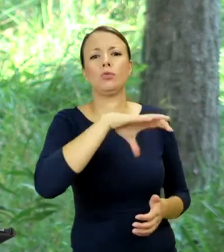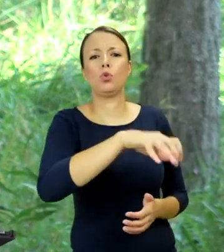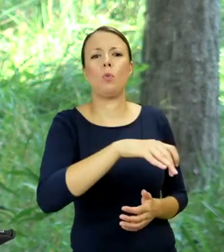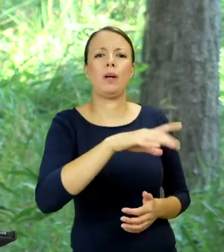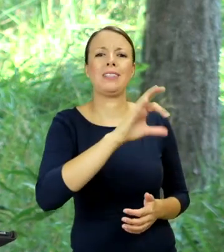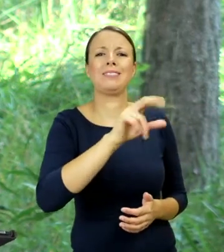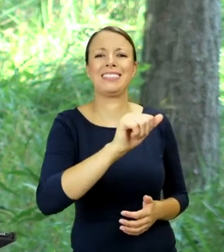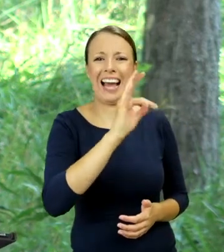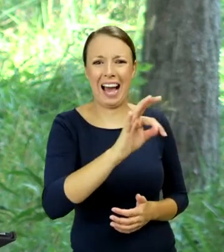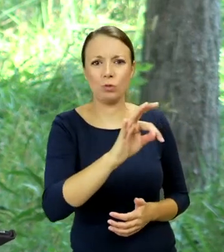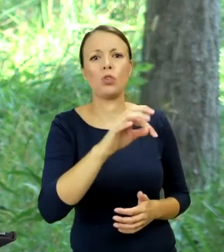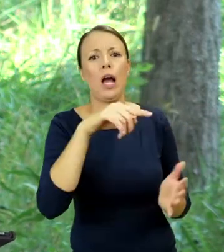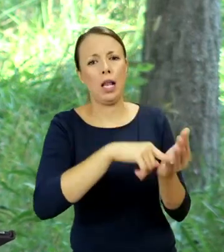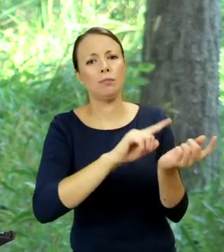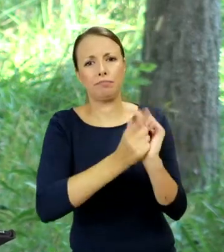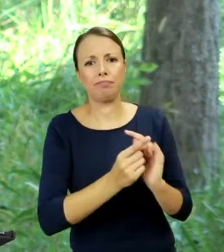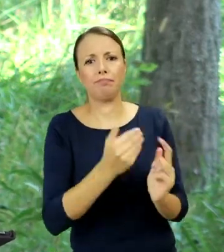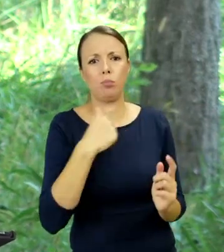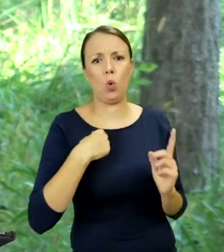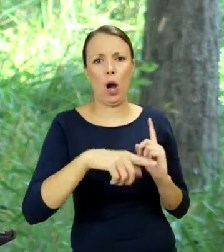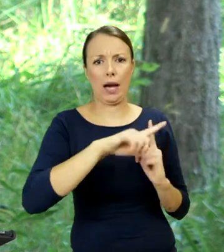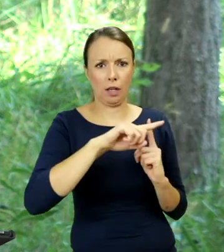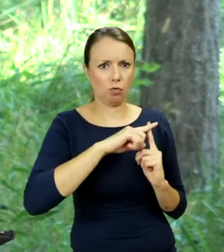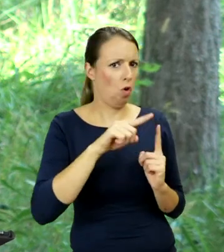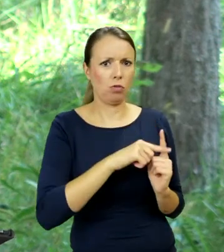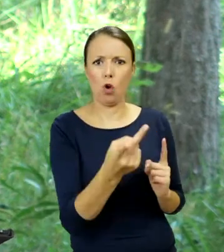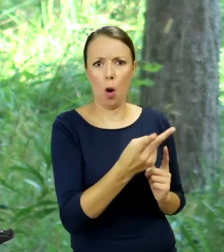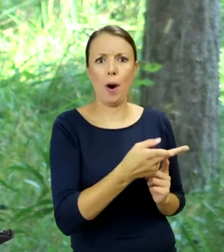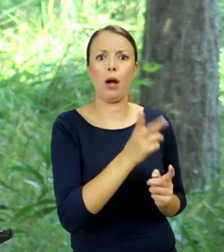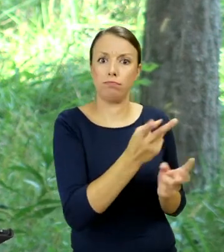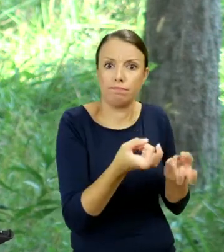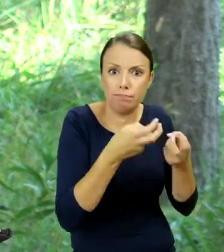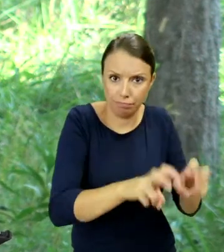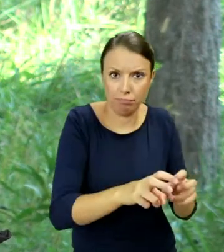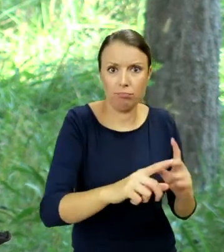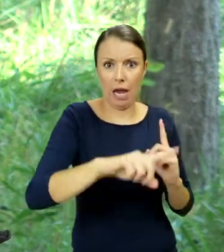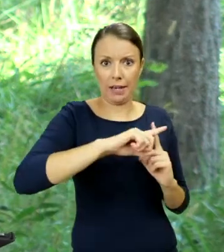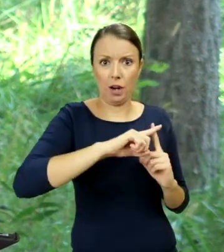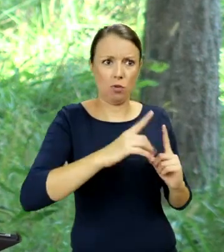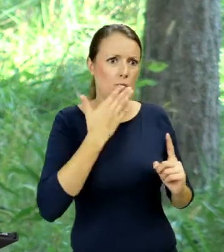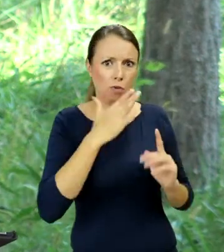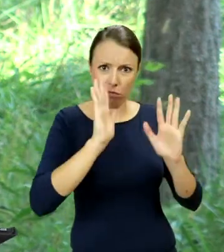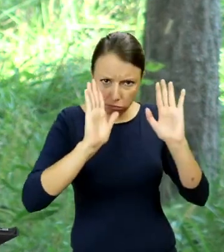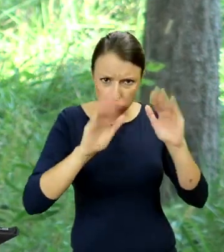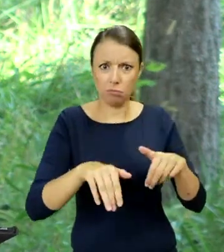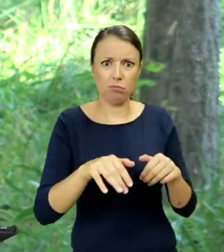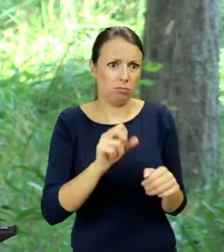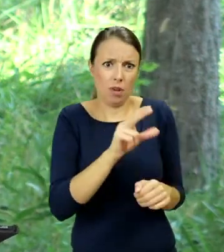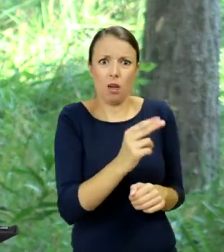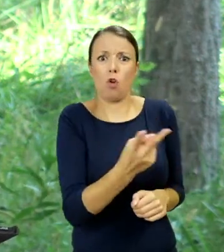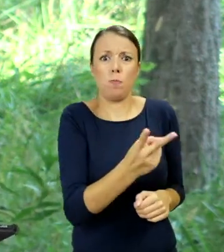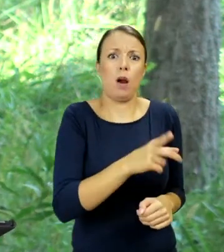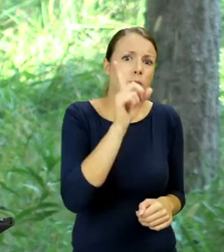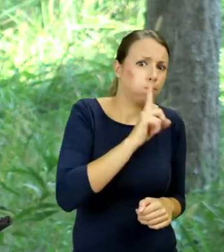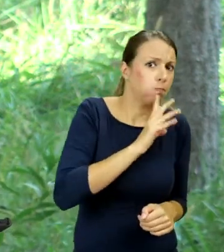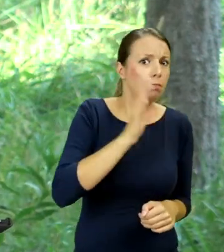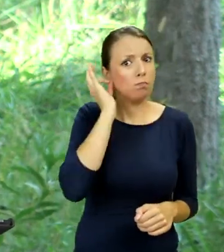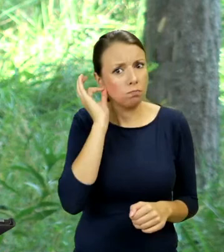naszemu harcerstwem, zgadzali się od samego początku, że to jest propozycja również dla